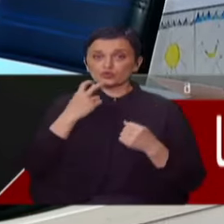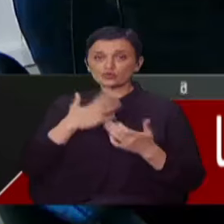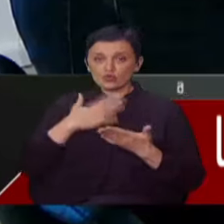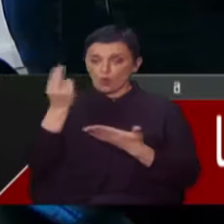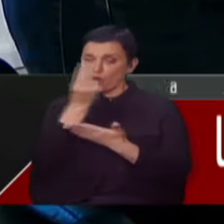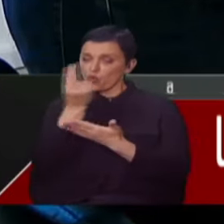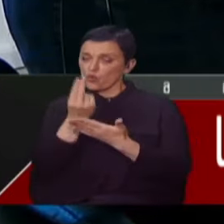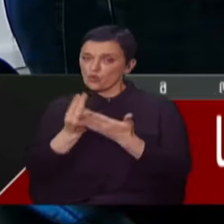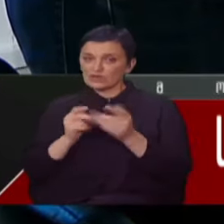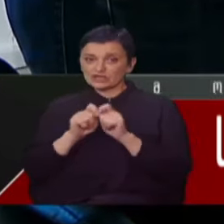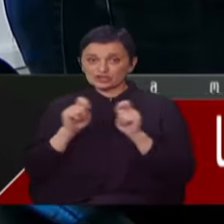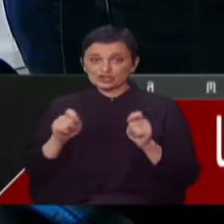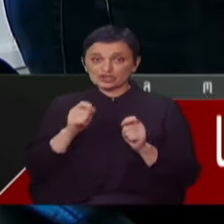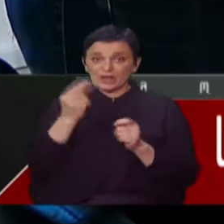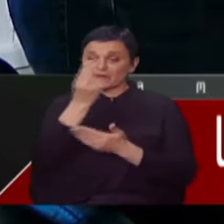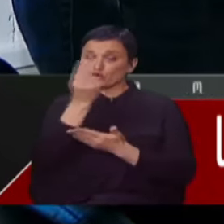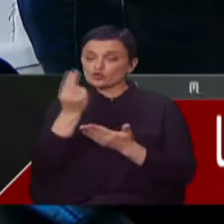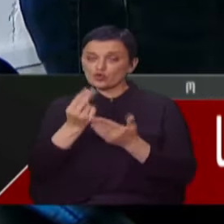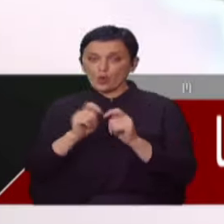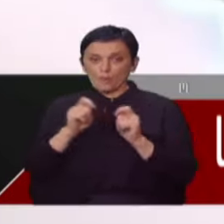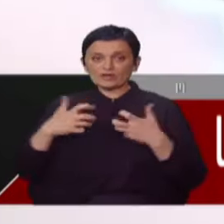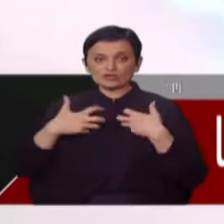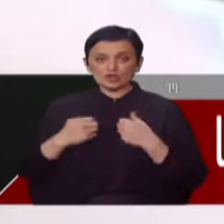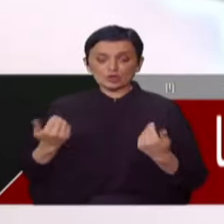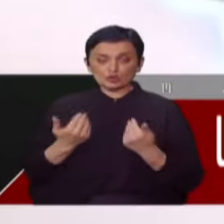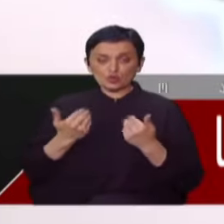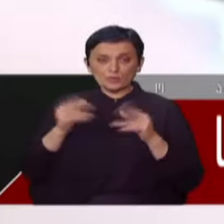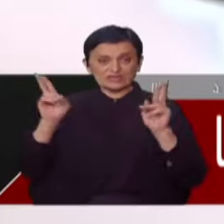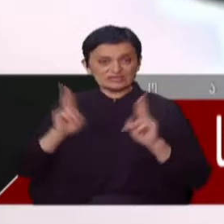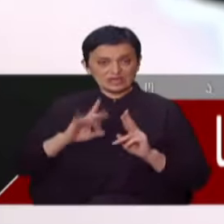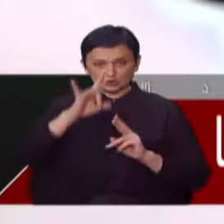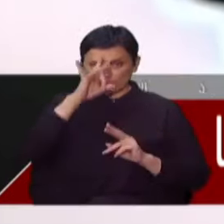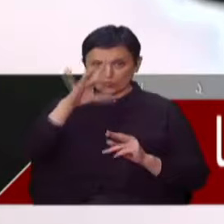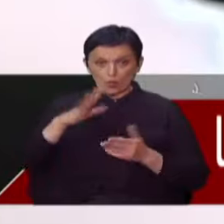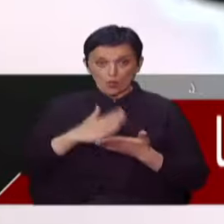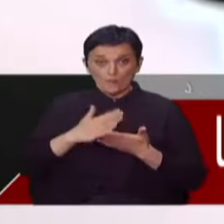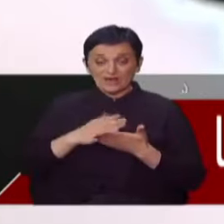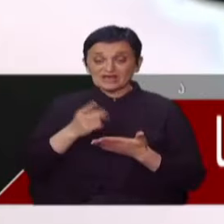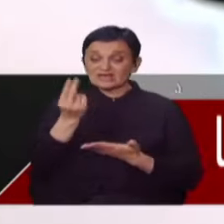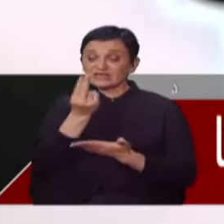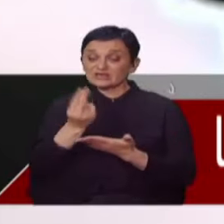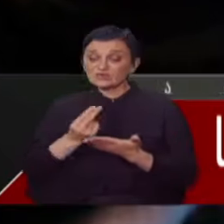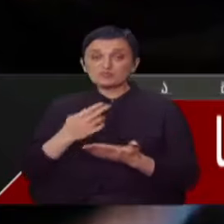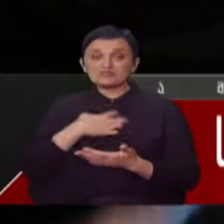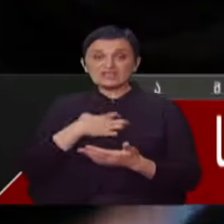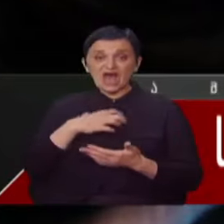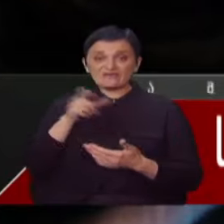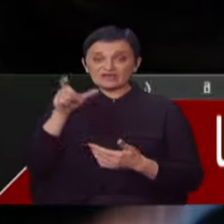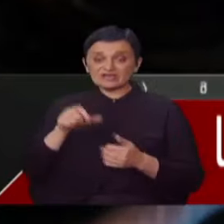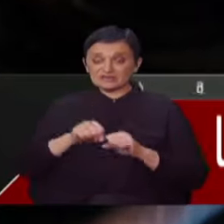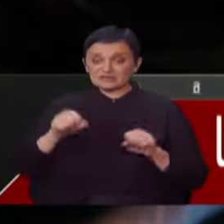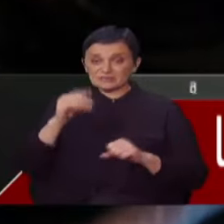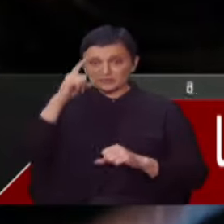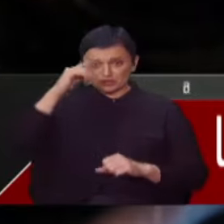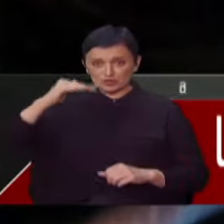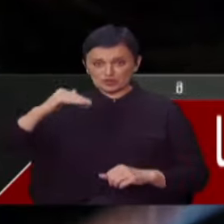შექმნა. მის მიერ შექმნილი კომიქსების მიზანი ჯანსაღი ცხოვრების წესის პოპულარიზაცია. კომიქსების მთავარი გმირი პატარა ბიჭია,